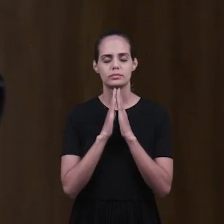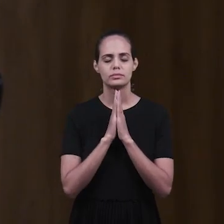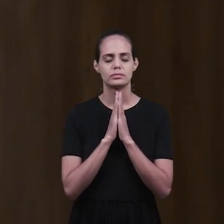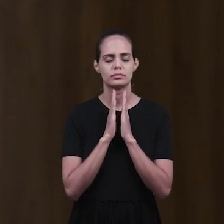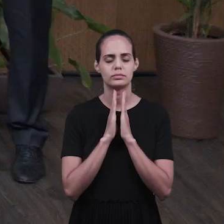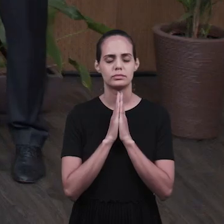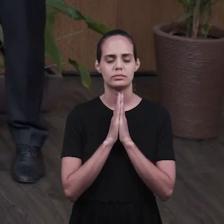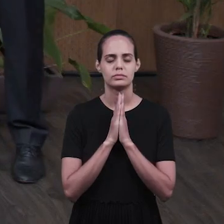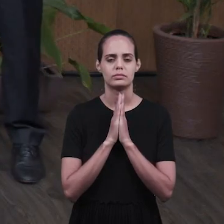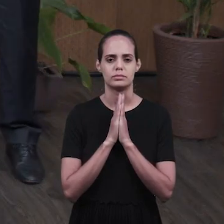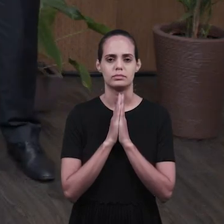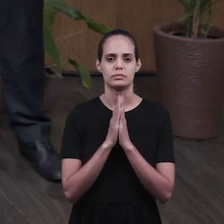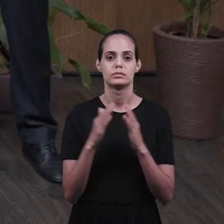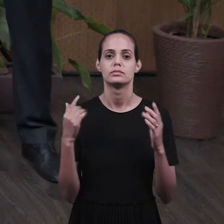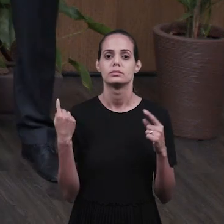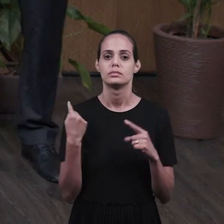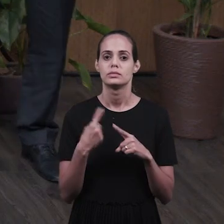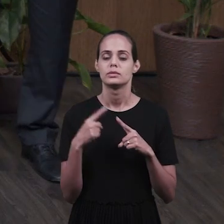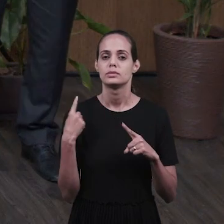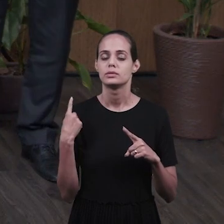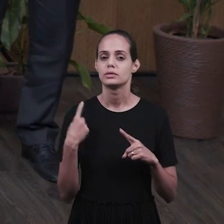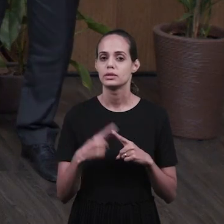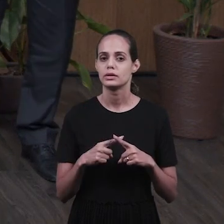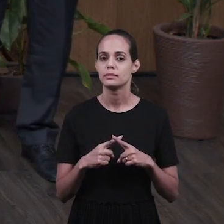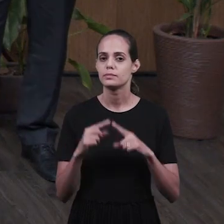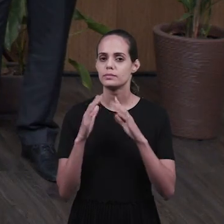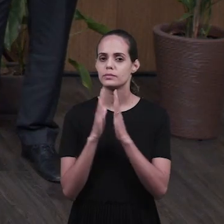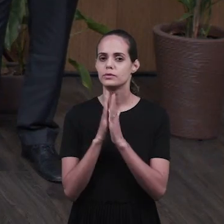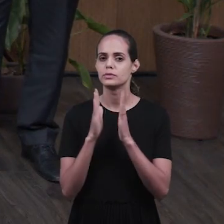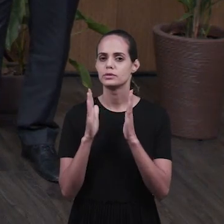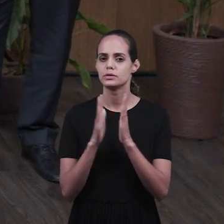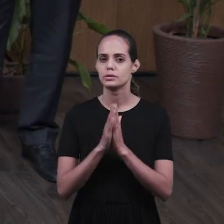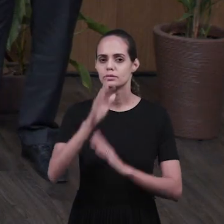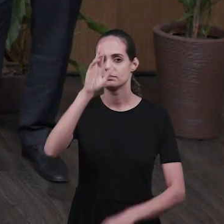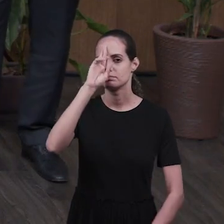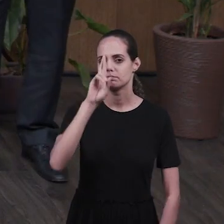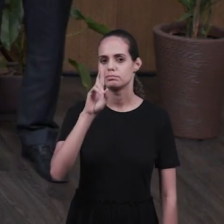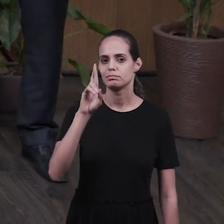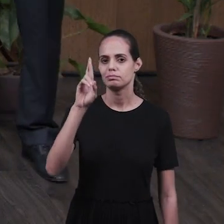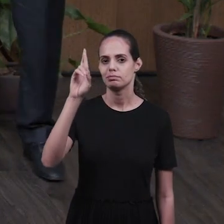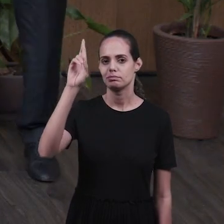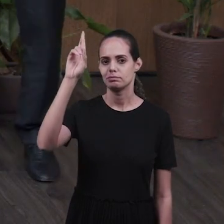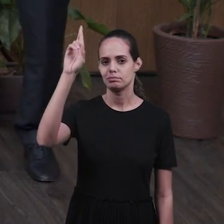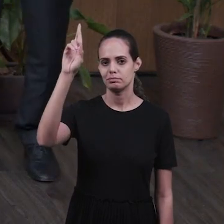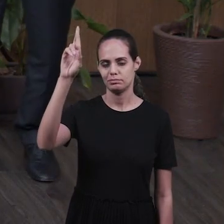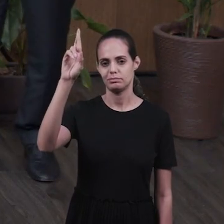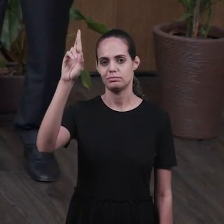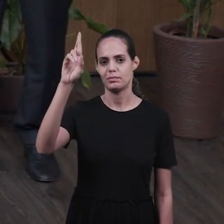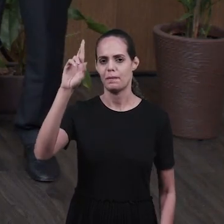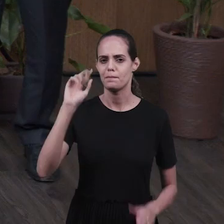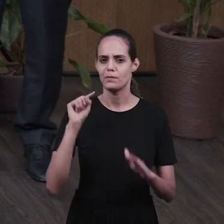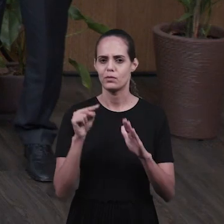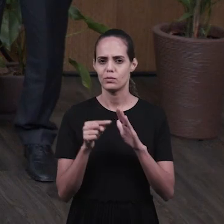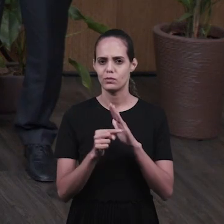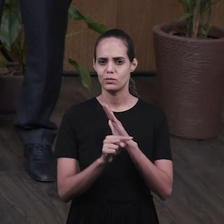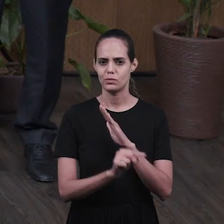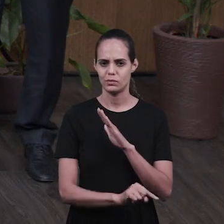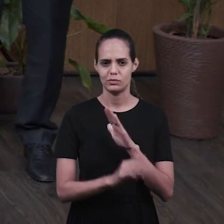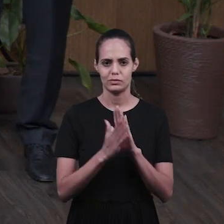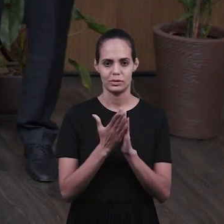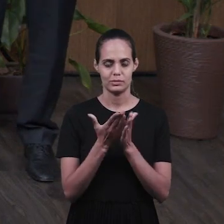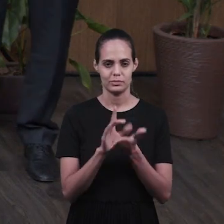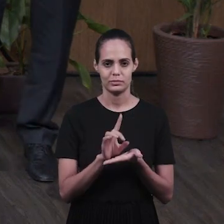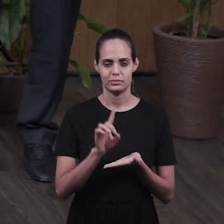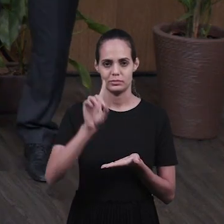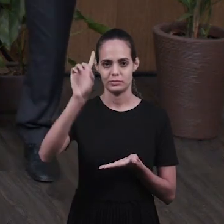en prière, car en cherchant de cette manière ce qui se trouve au-delà de la